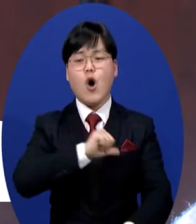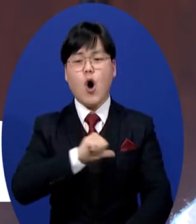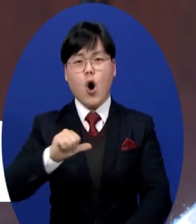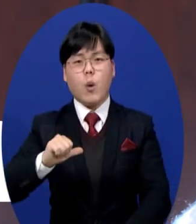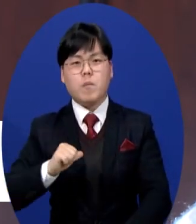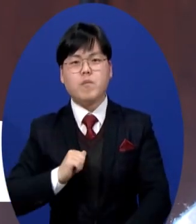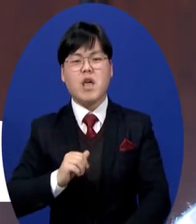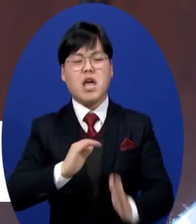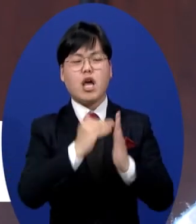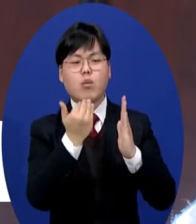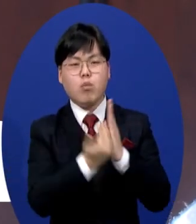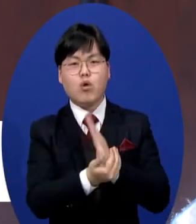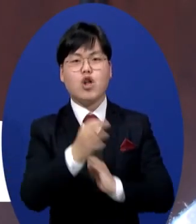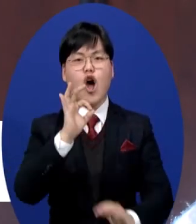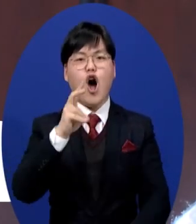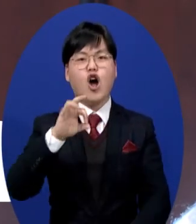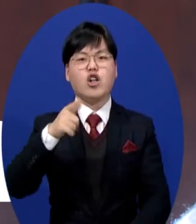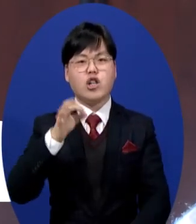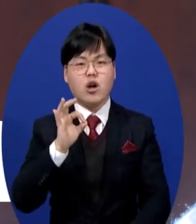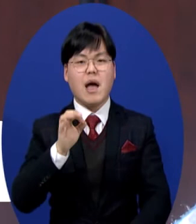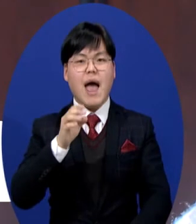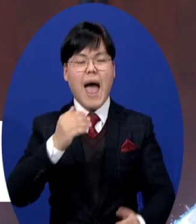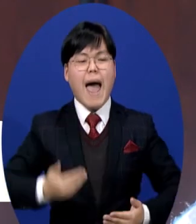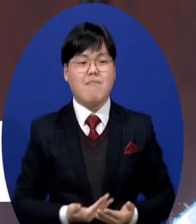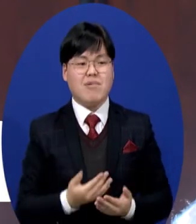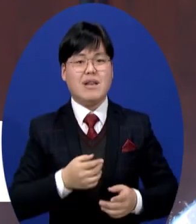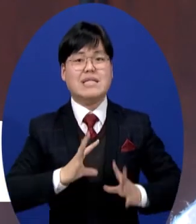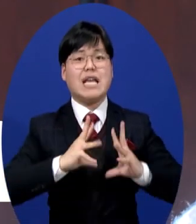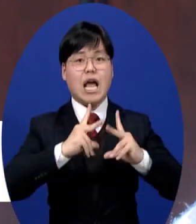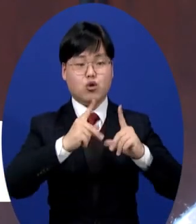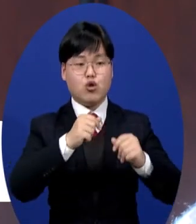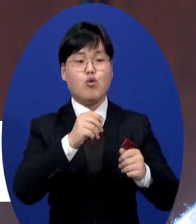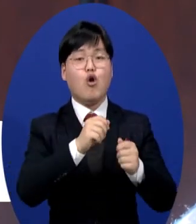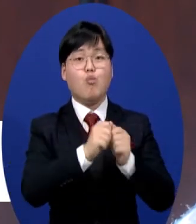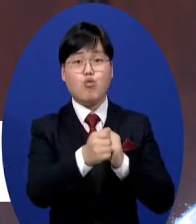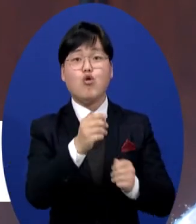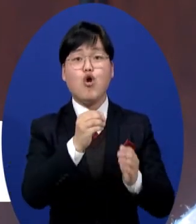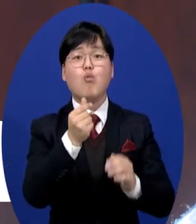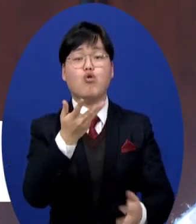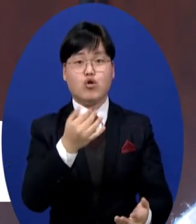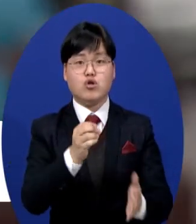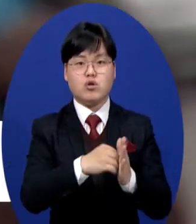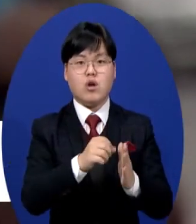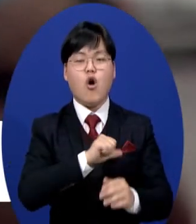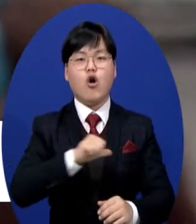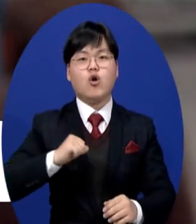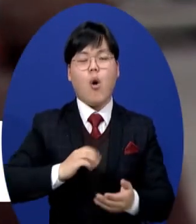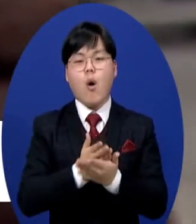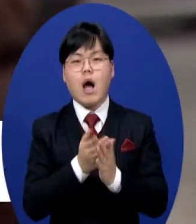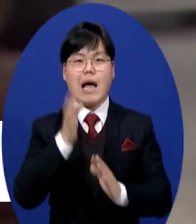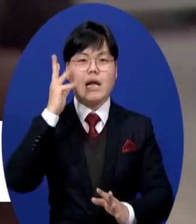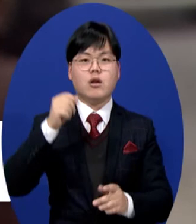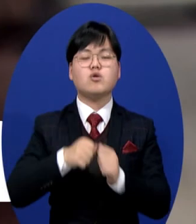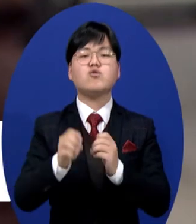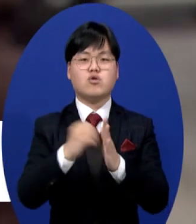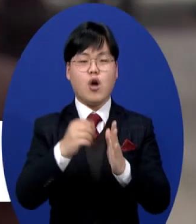ээ тухайн гэр бүлийн орлогыг амжиргааг сайжруулах гэж өгч байгаа мөнгө учраас юун дээр зарцуулах вэ гэдэг бодож үзэх хэвтэй юм байна. Монгол